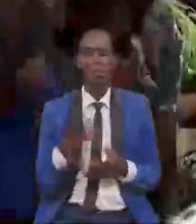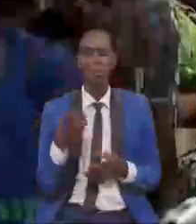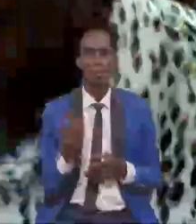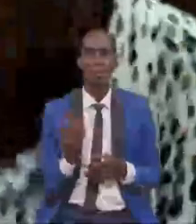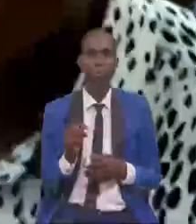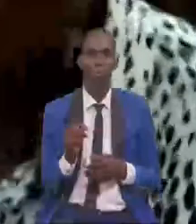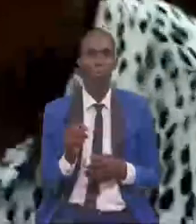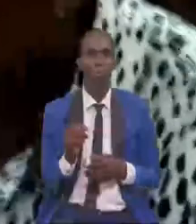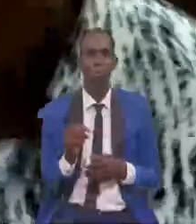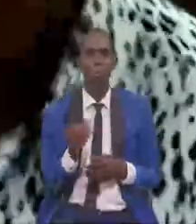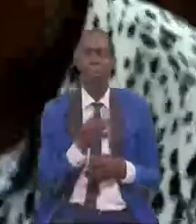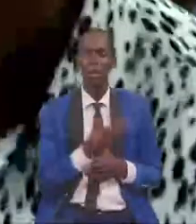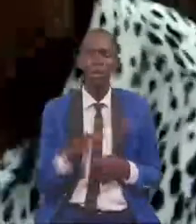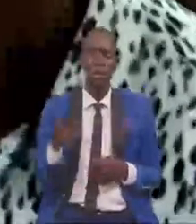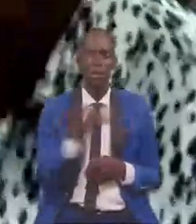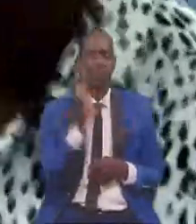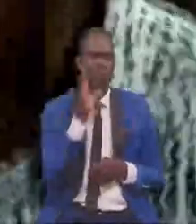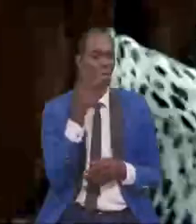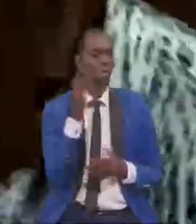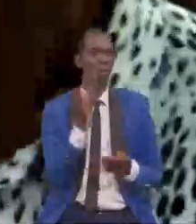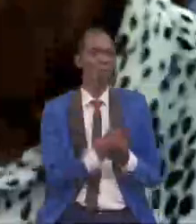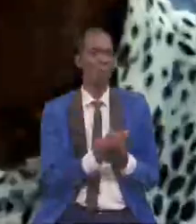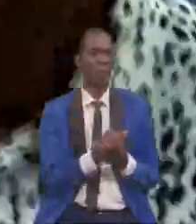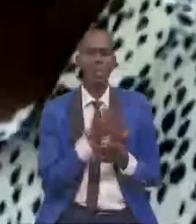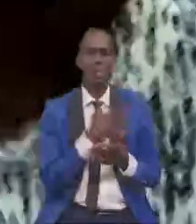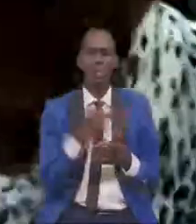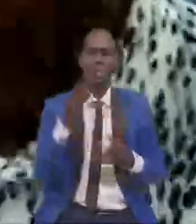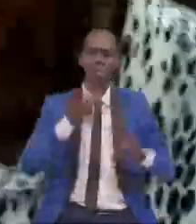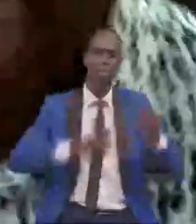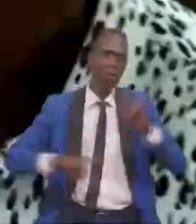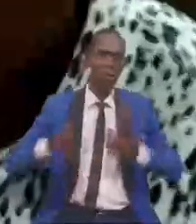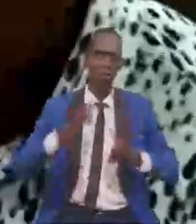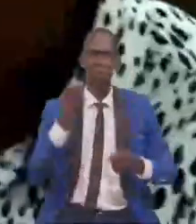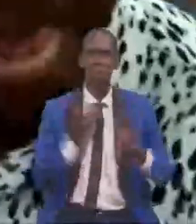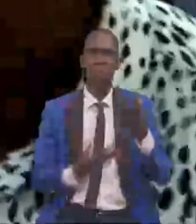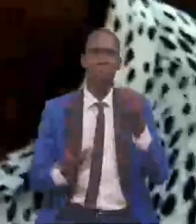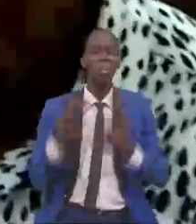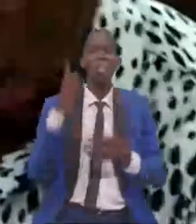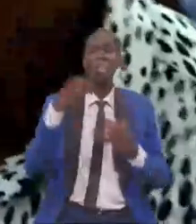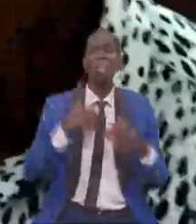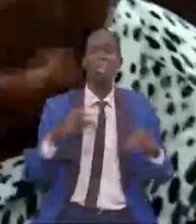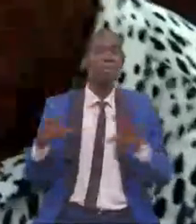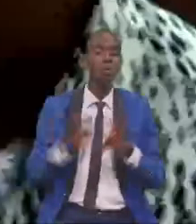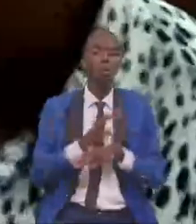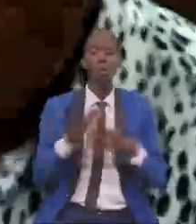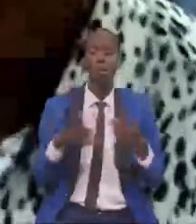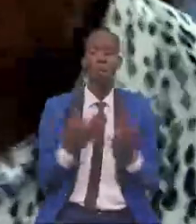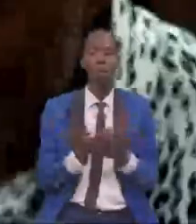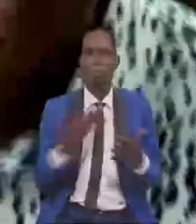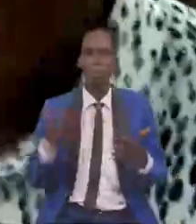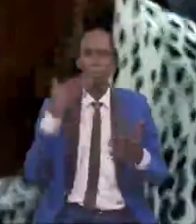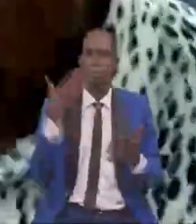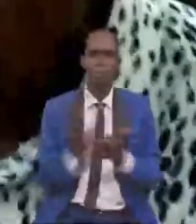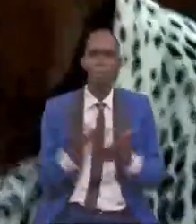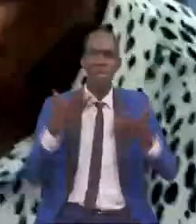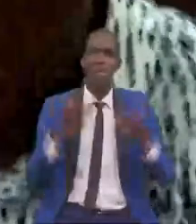regarder, ils vont vous dire, et puis ils vont dire, ah, Christ a fait tout à